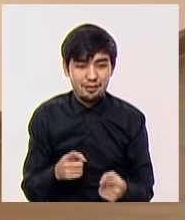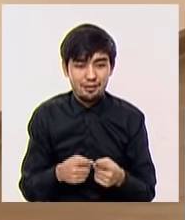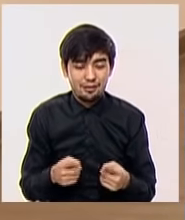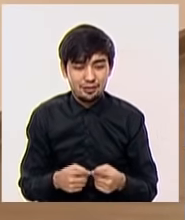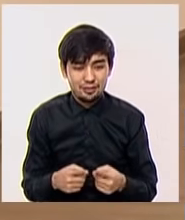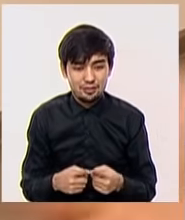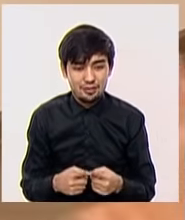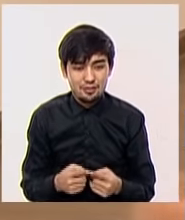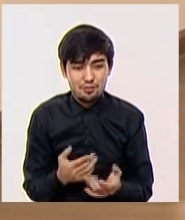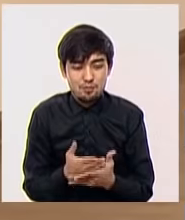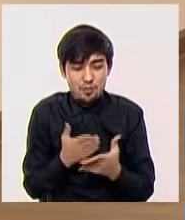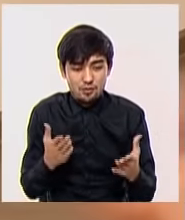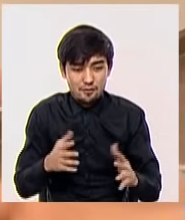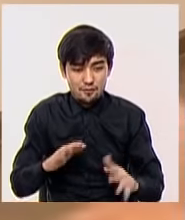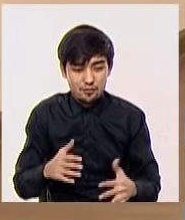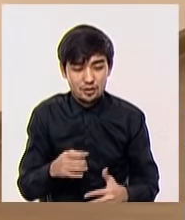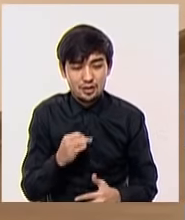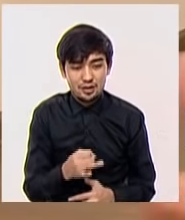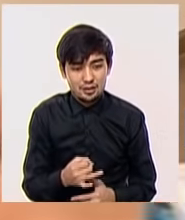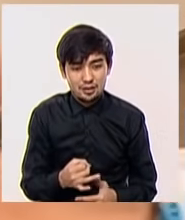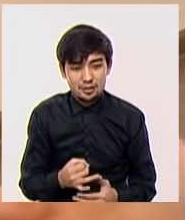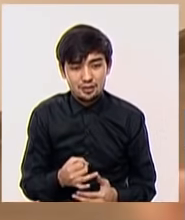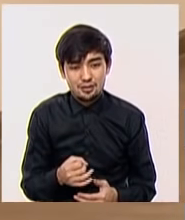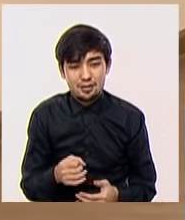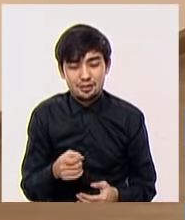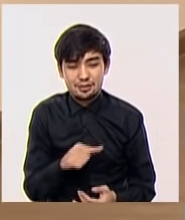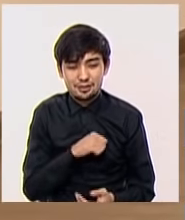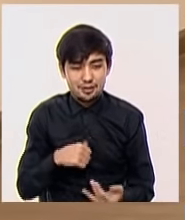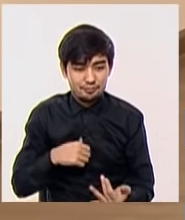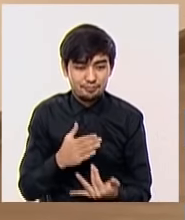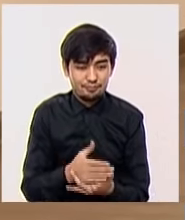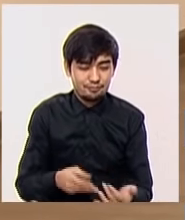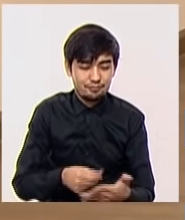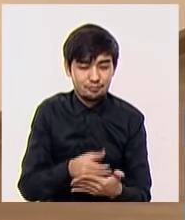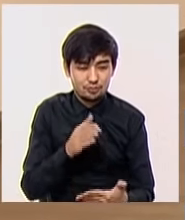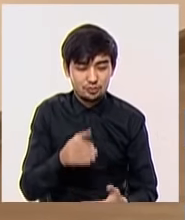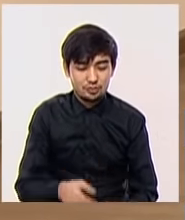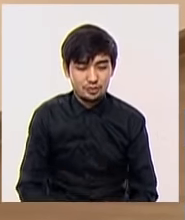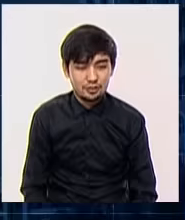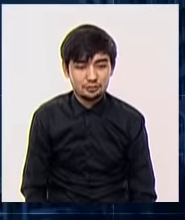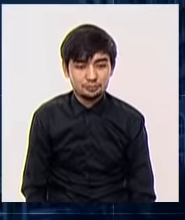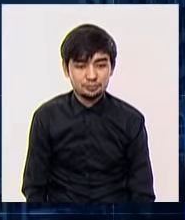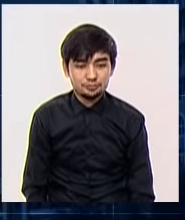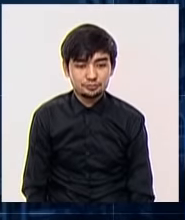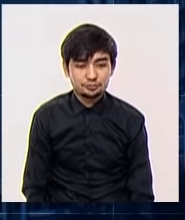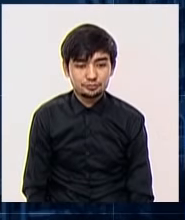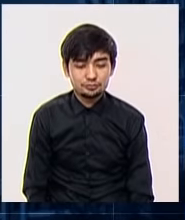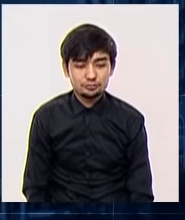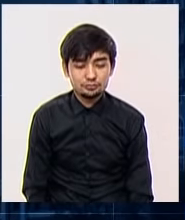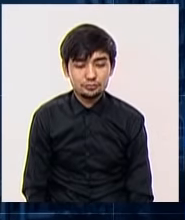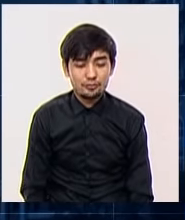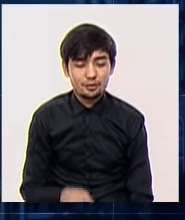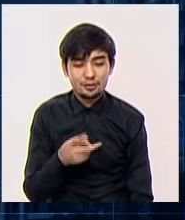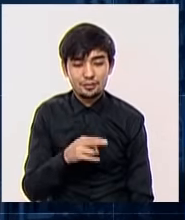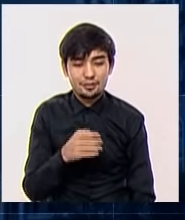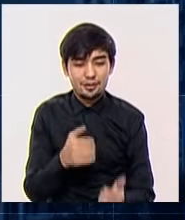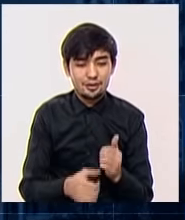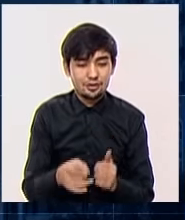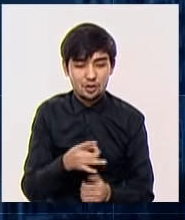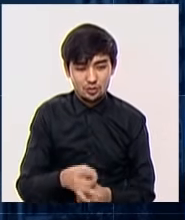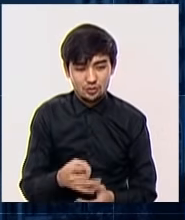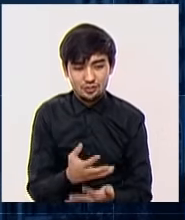больше то у разницу он уже для каждого региона сумма